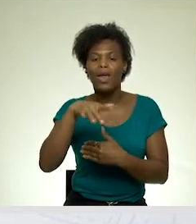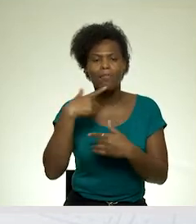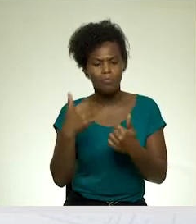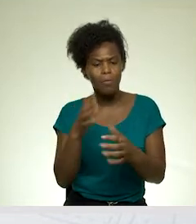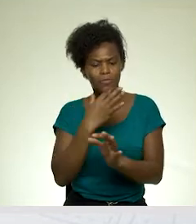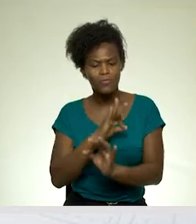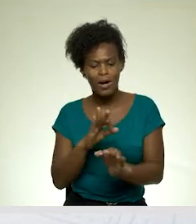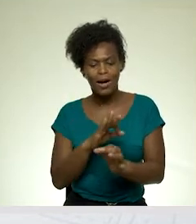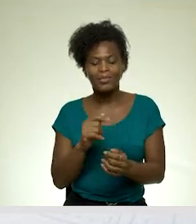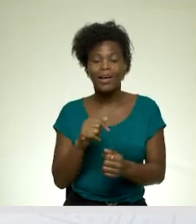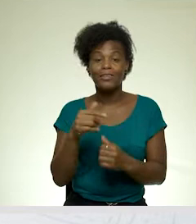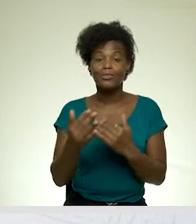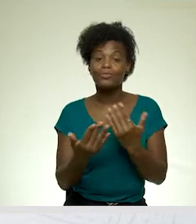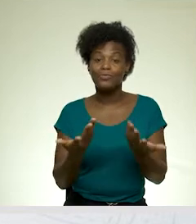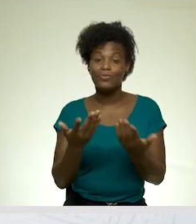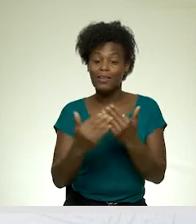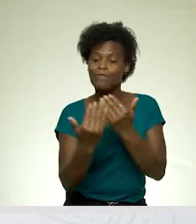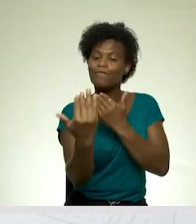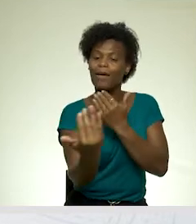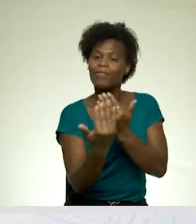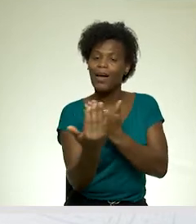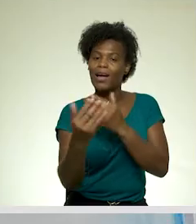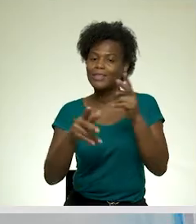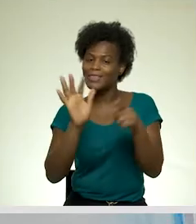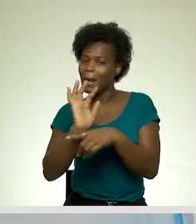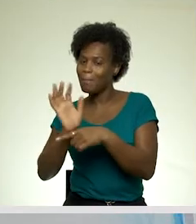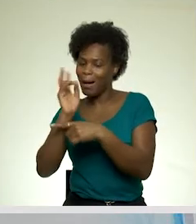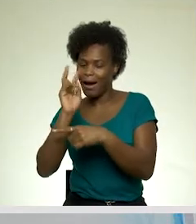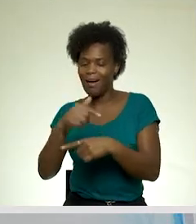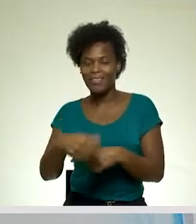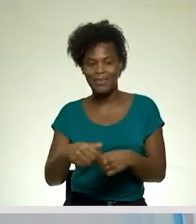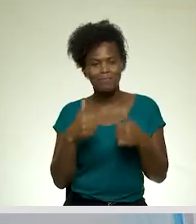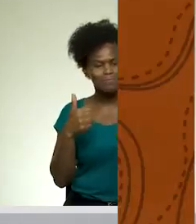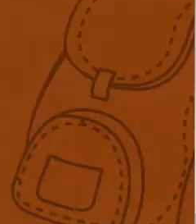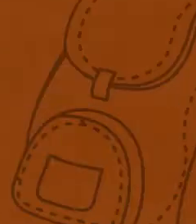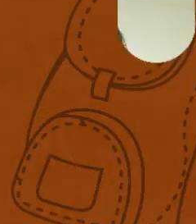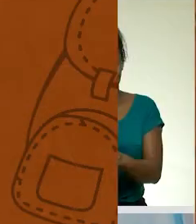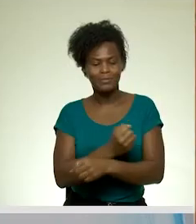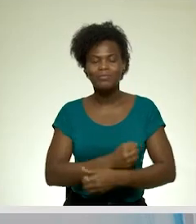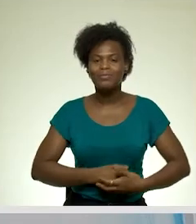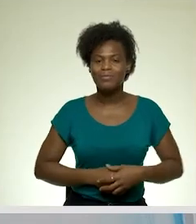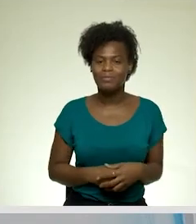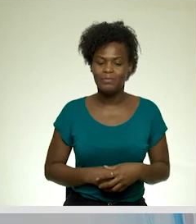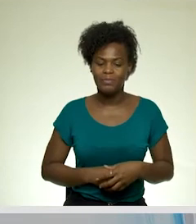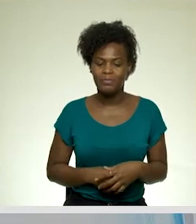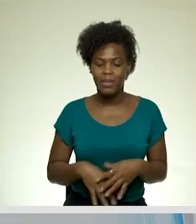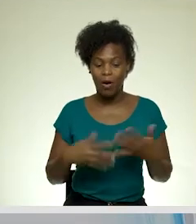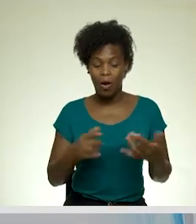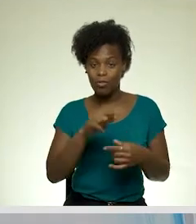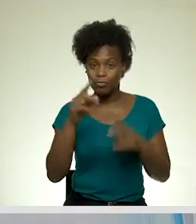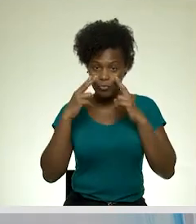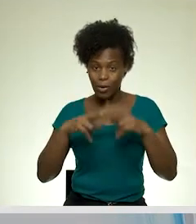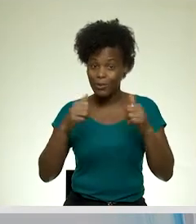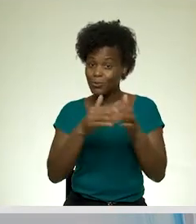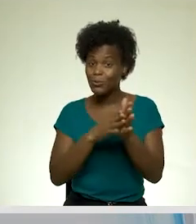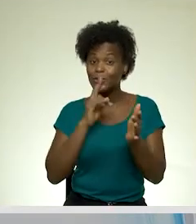La cour de l'école se trouve devant le cinéma. Très bien fait. Maintenant que tu as trouvé toutes les bonnes